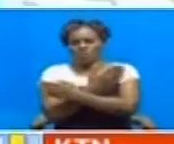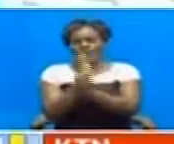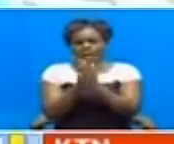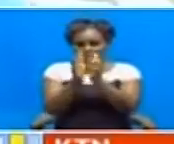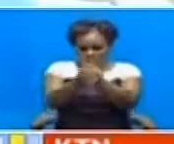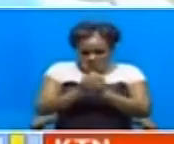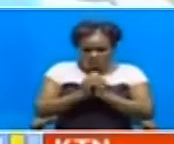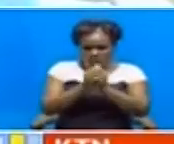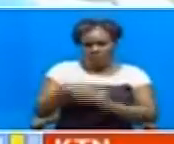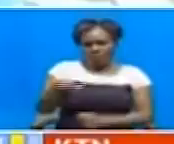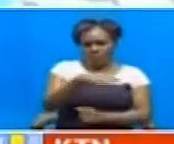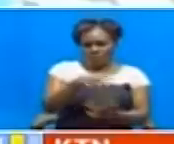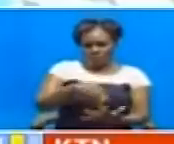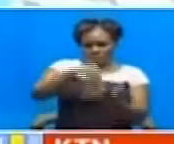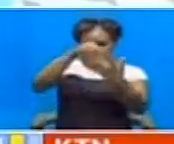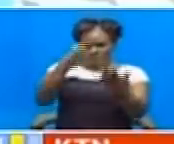areas, particularly now that